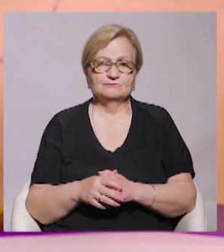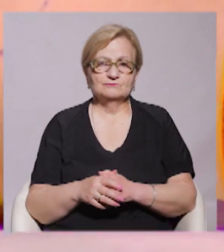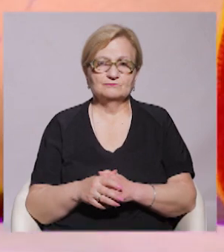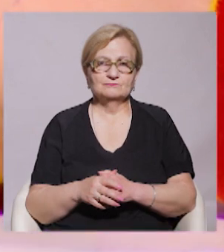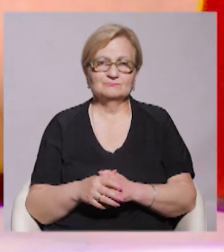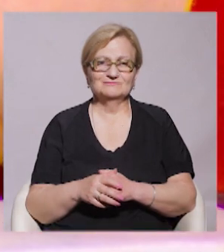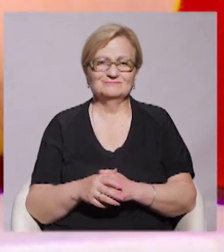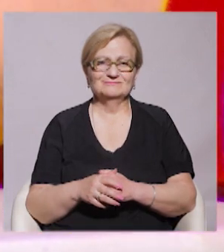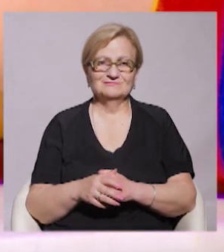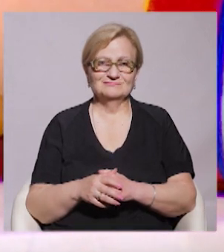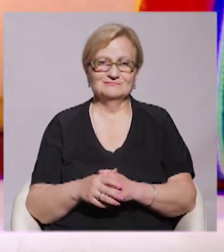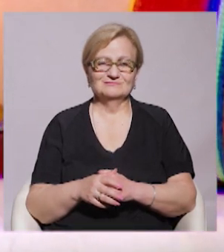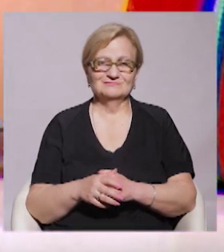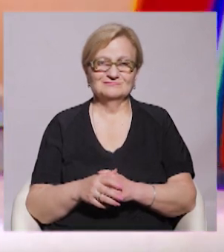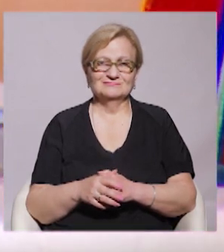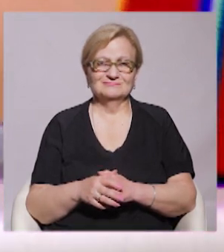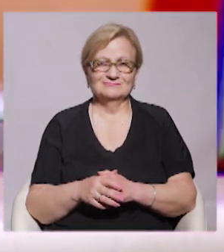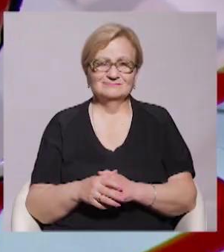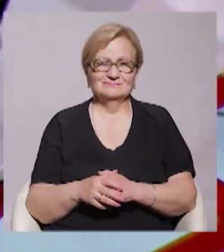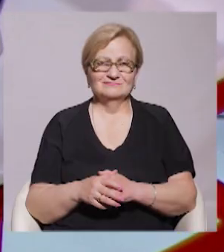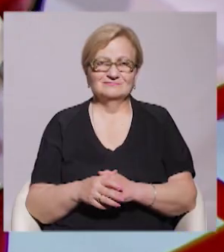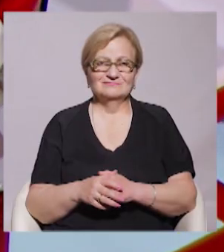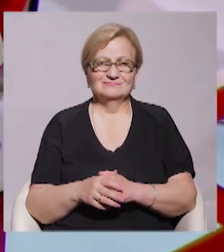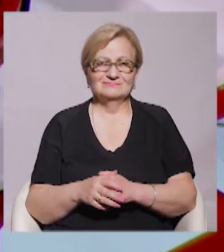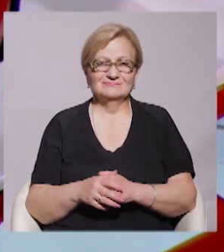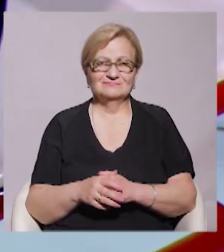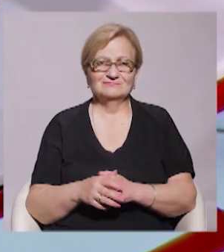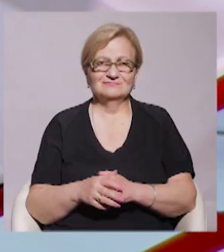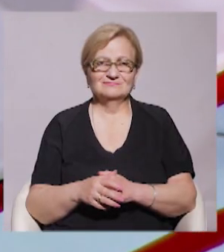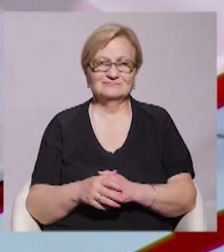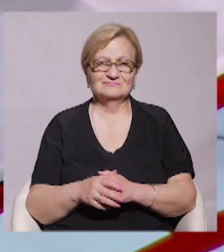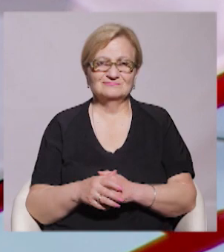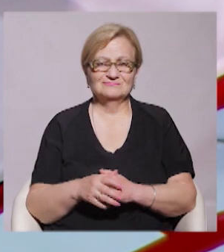ძალიან კარგია სესილი, გადადი საშუალოზე. გუგა ერთის